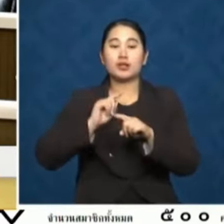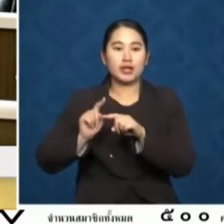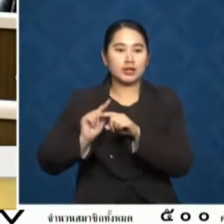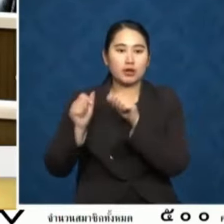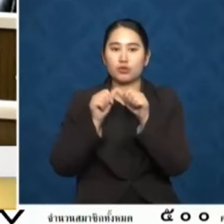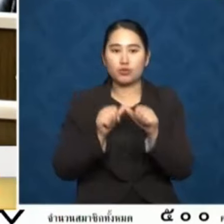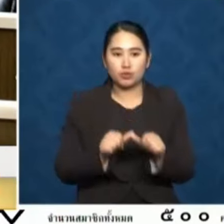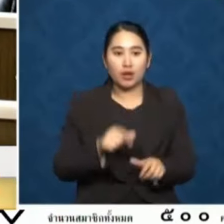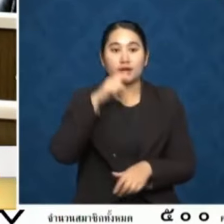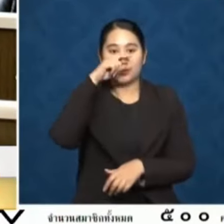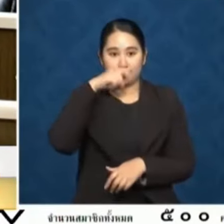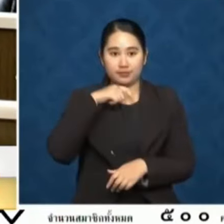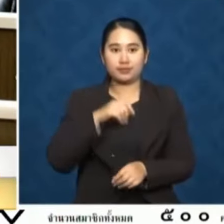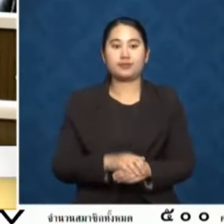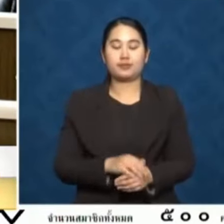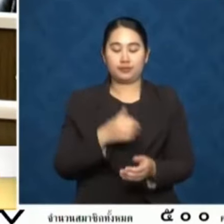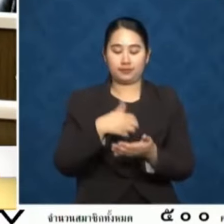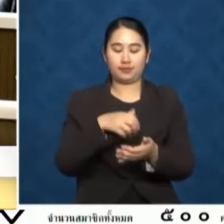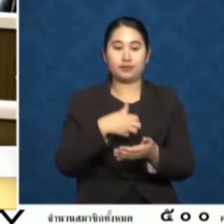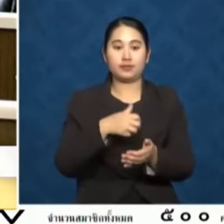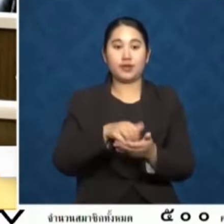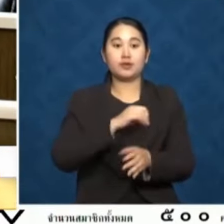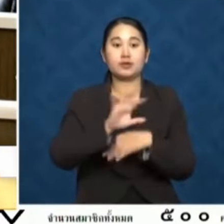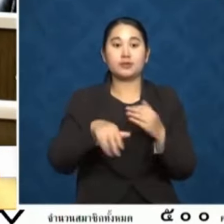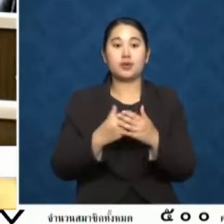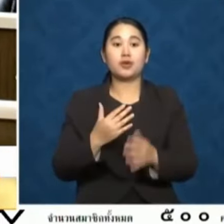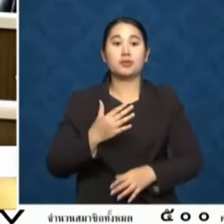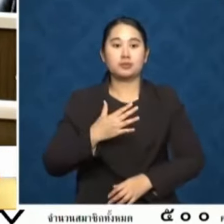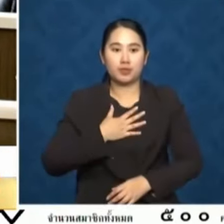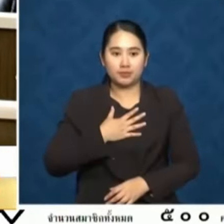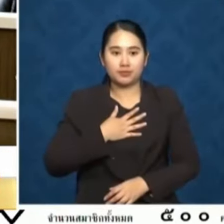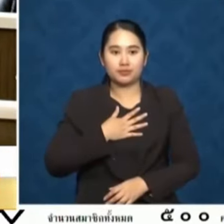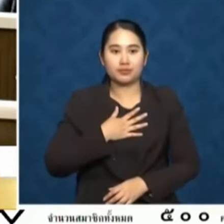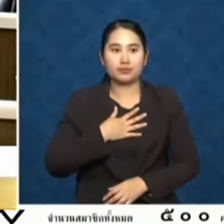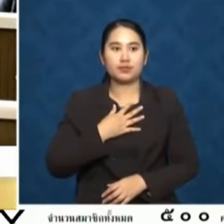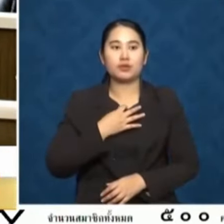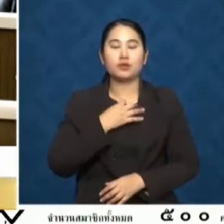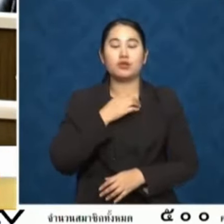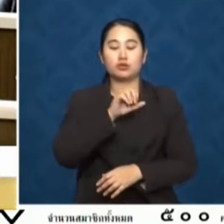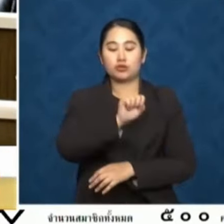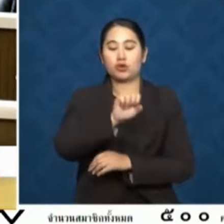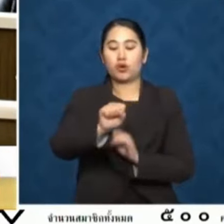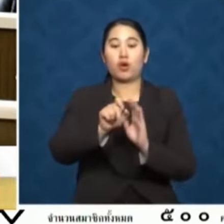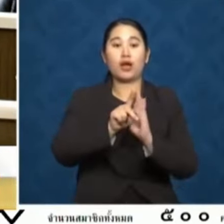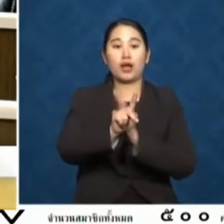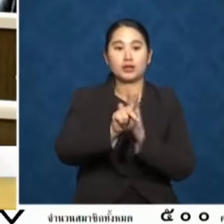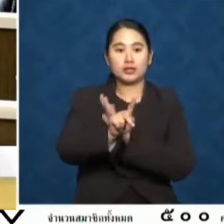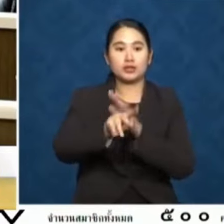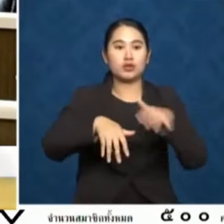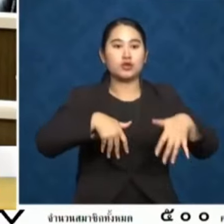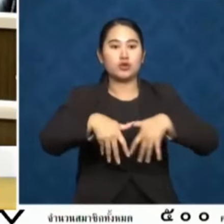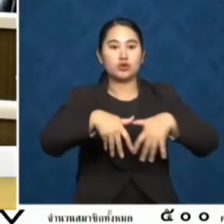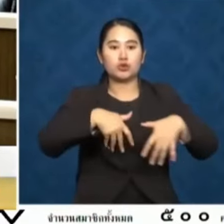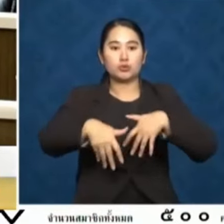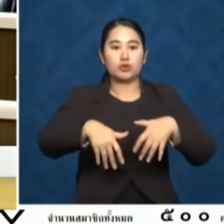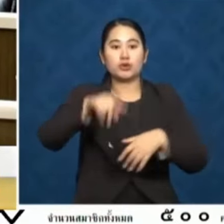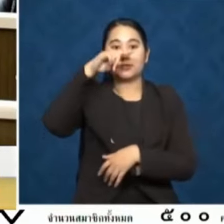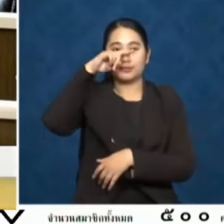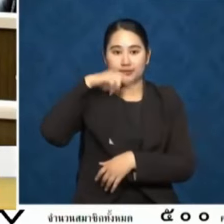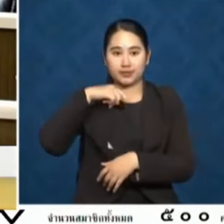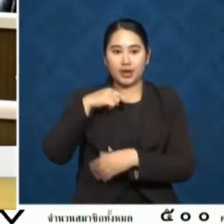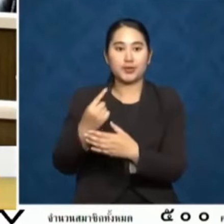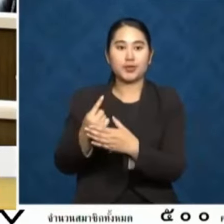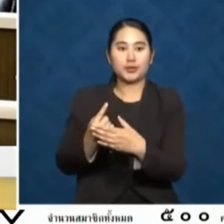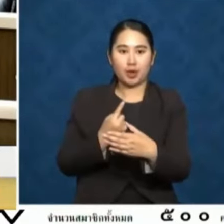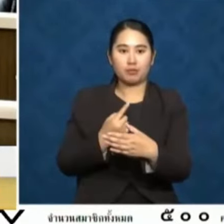นี้สิ่งต่างๆผมวิรัติพิมพนิชสส.กาฬสินธุ์ตัวแทนของปวงชนชาวไทยผ